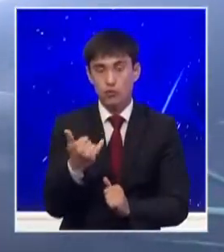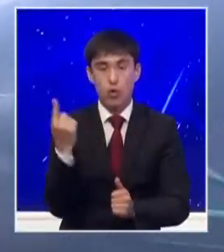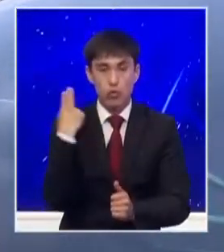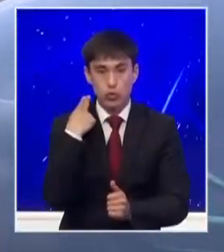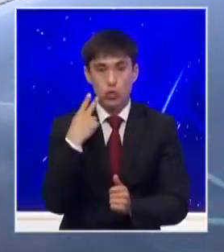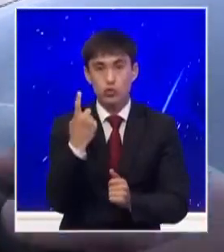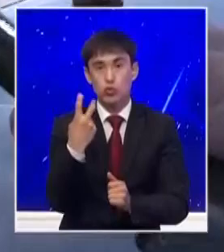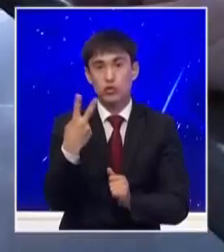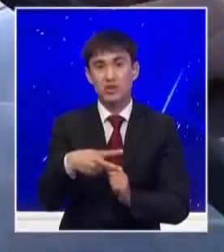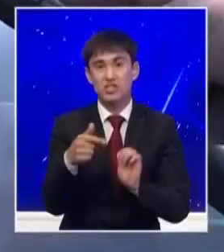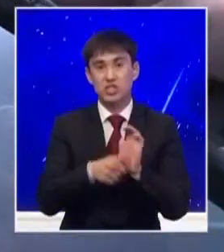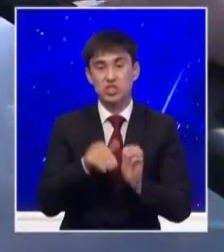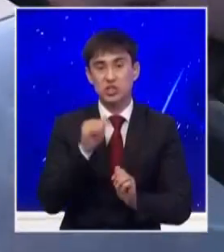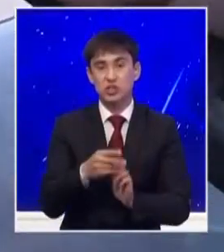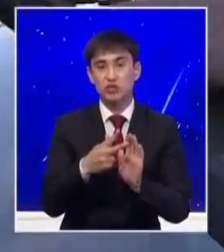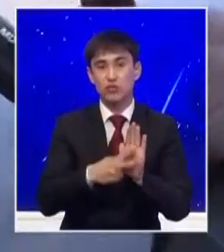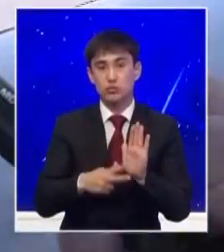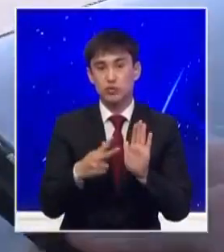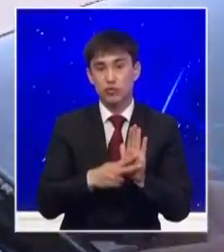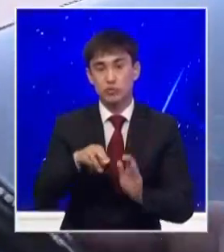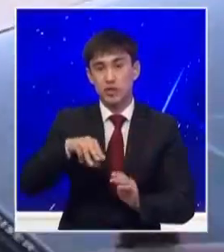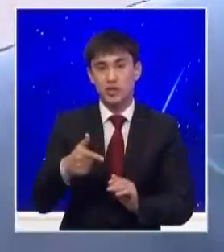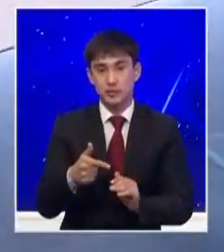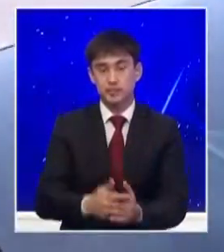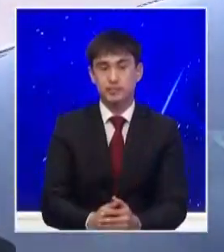висит 126 688 тенге.